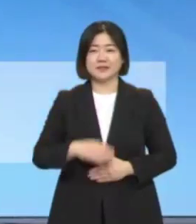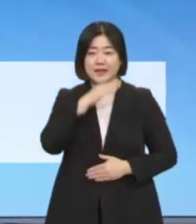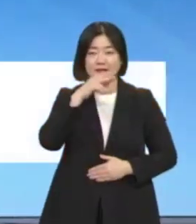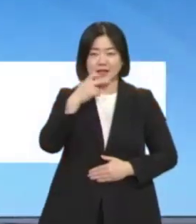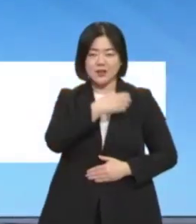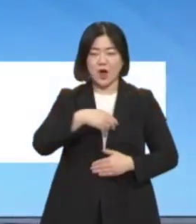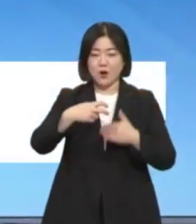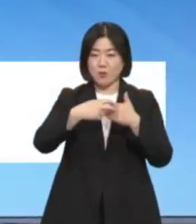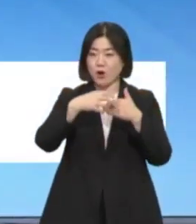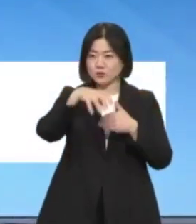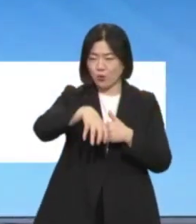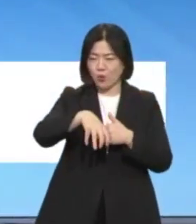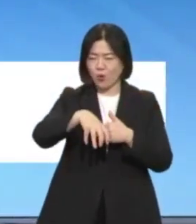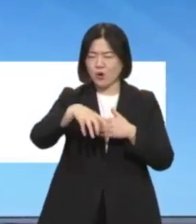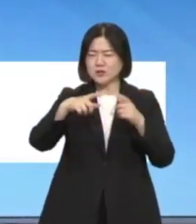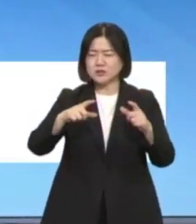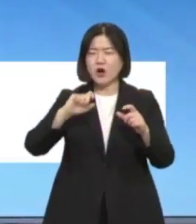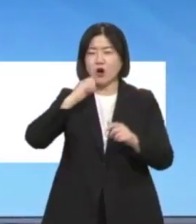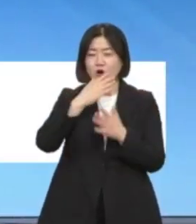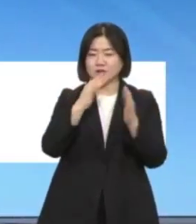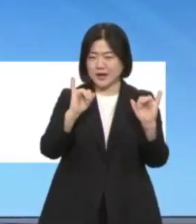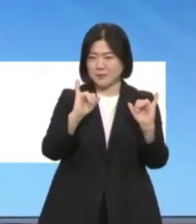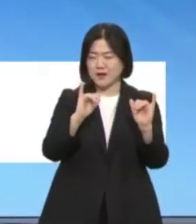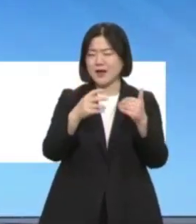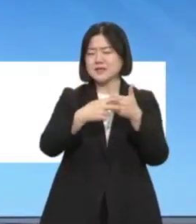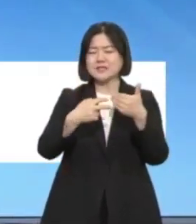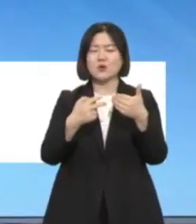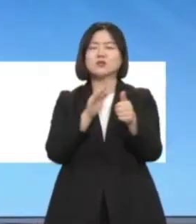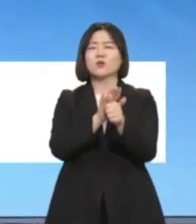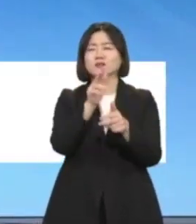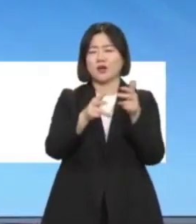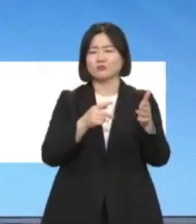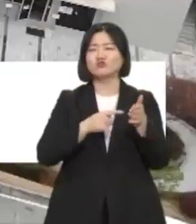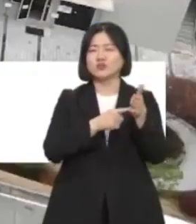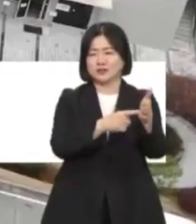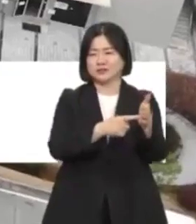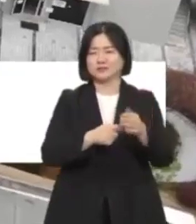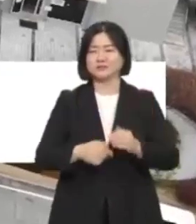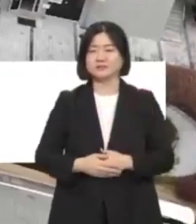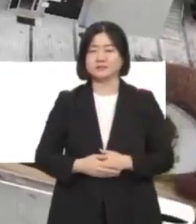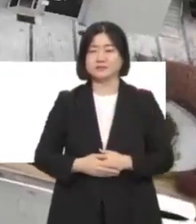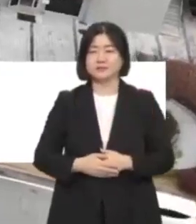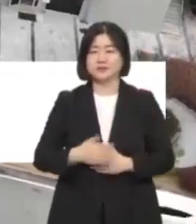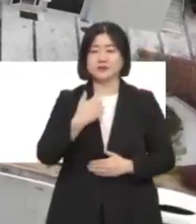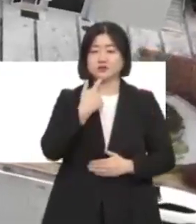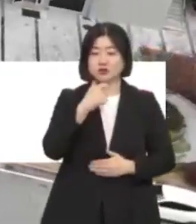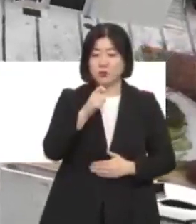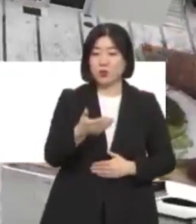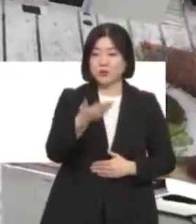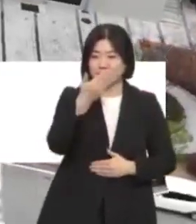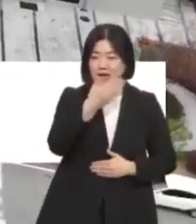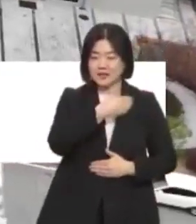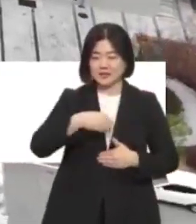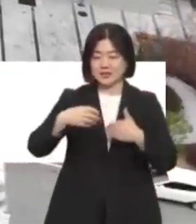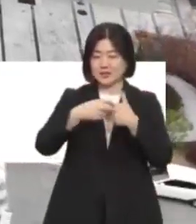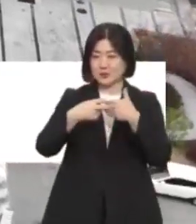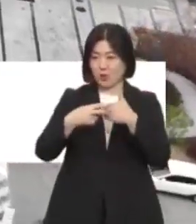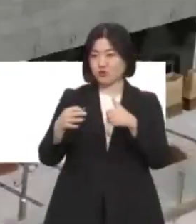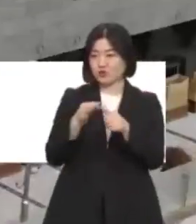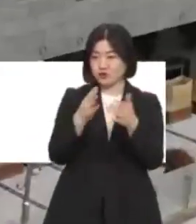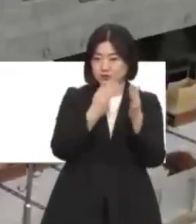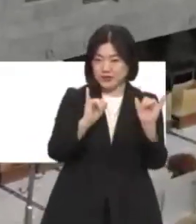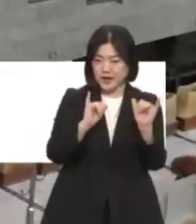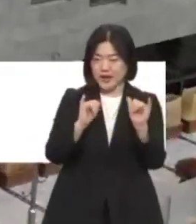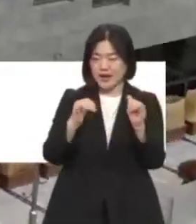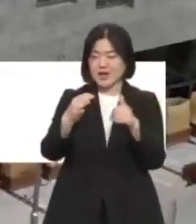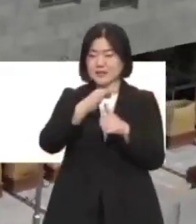예산군 보건소는 지역 취약계층을 대상으로 의료 지원 사업을 추진합니다. 만 65세 이상 의료급여 수급권자,